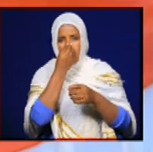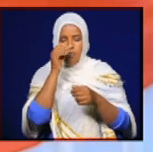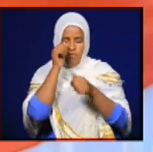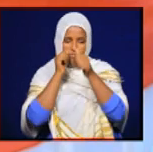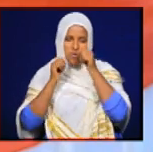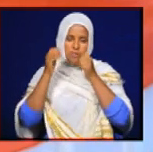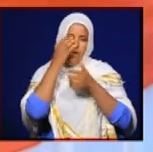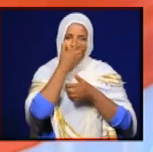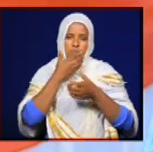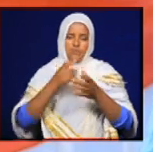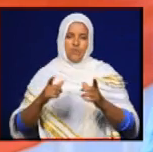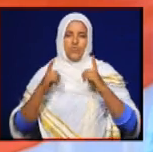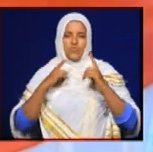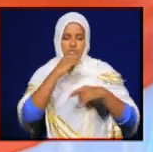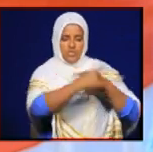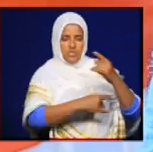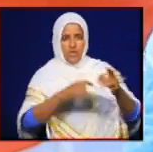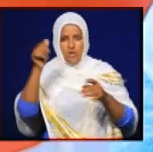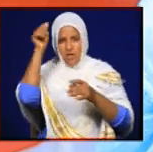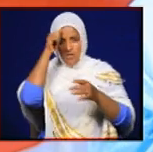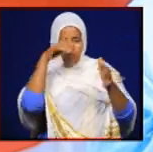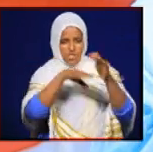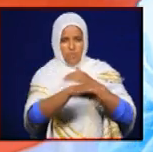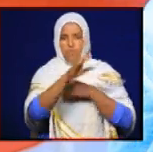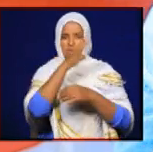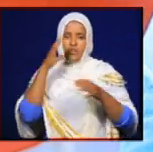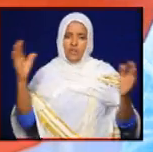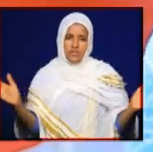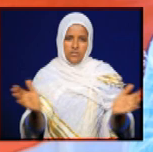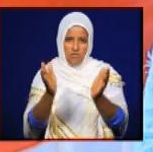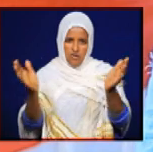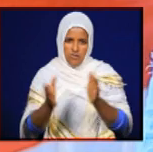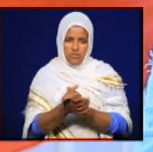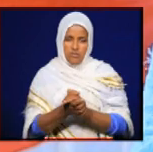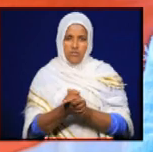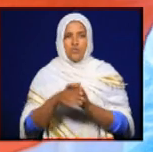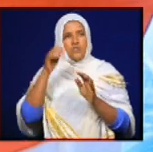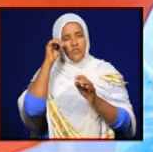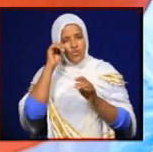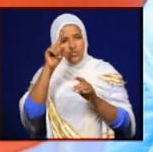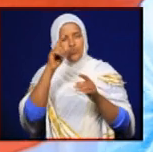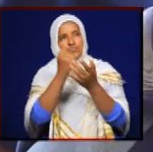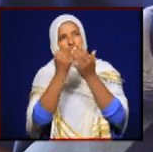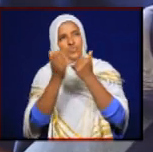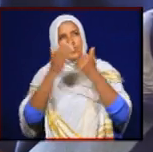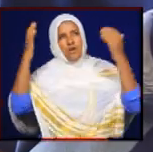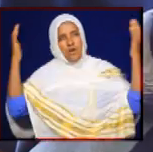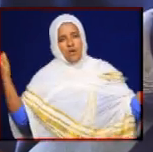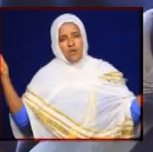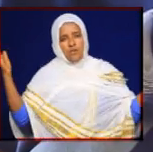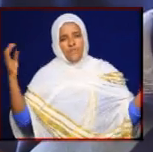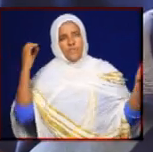አበባ በእንባ ታጥባ ኖረች ዘር አዳም ሲገባ በገነት ተጽናናች የርሱ